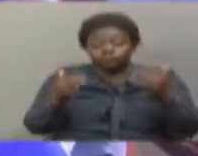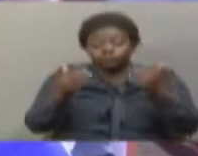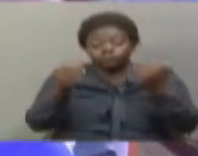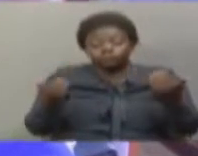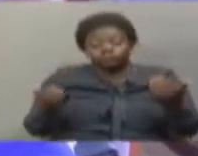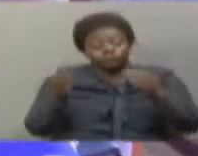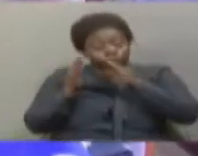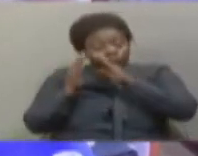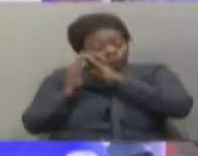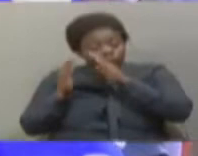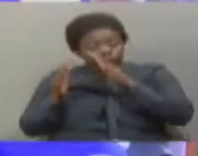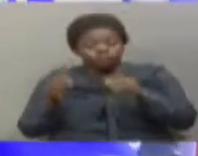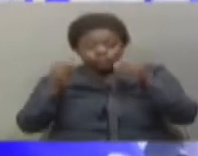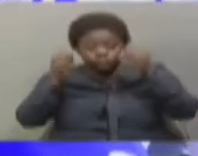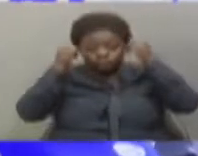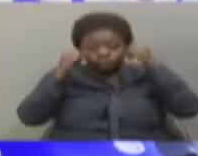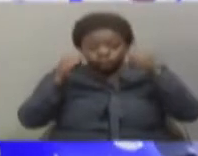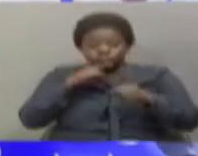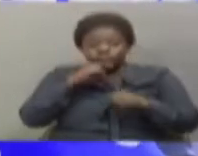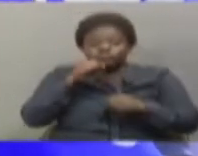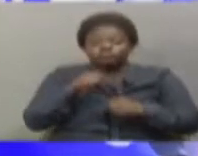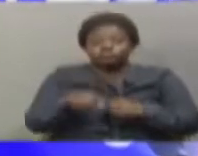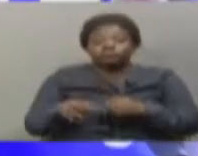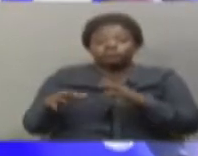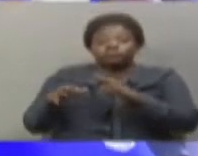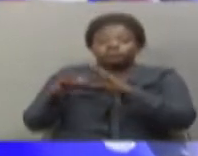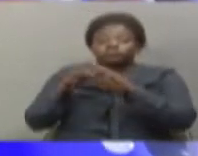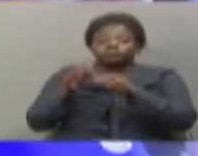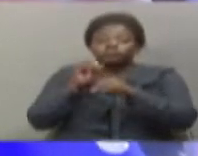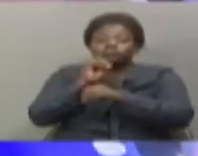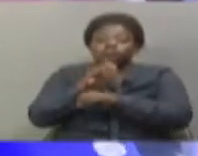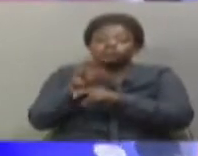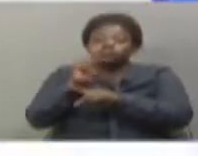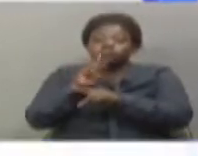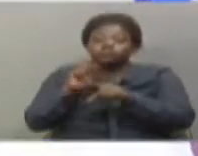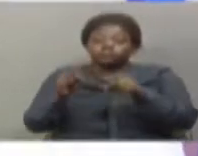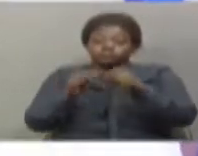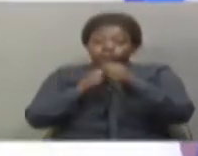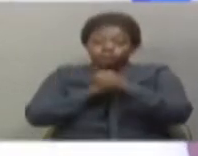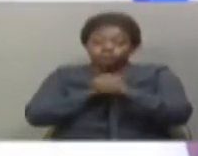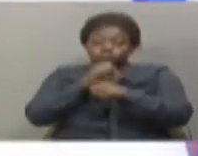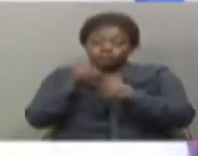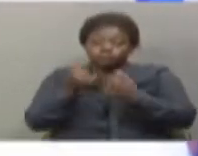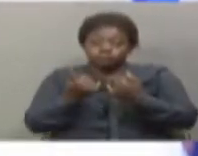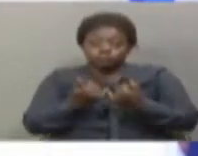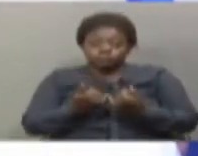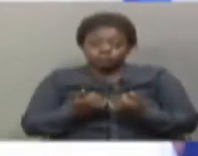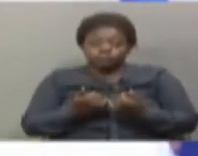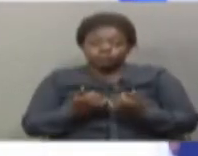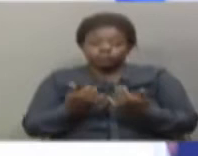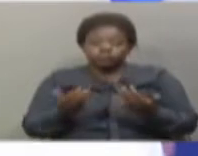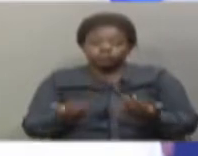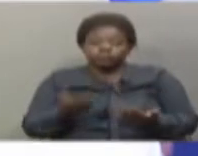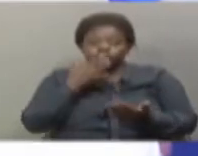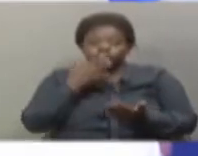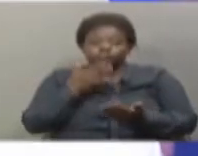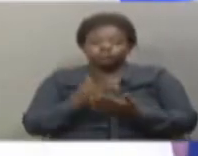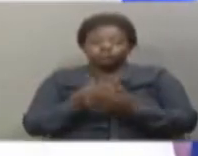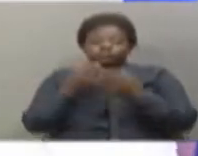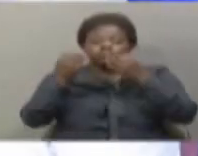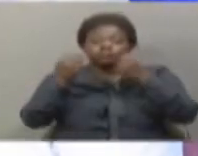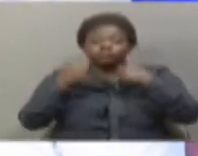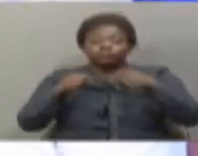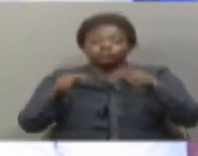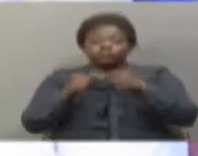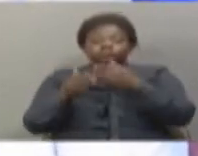ye president wa Fathers Union mbulabirizibwe na mirembe akubiriza abaami bulijjo okwagala bakyala baabwe olw'ebirungi bye bakolera ate